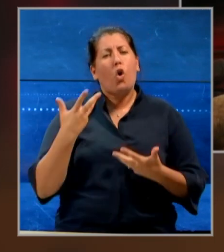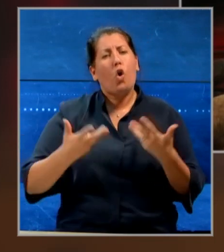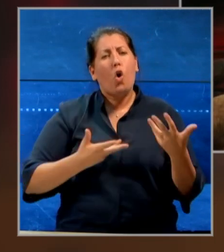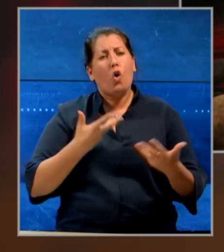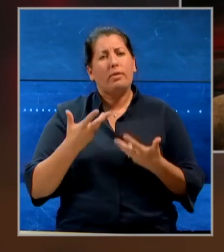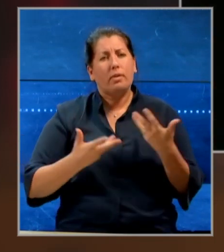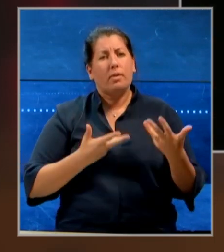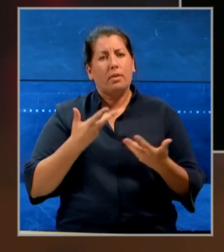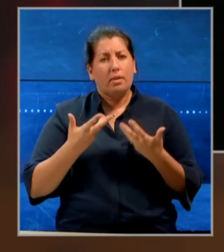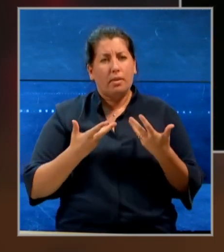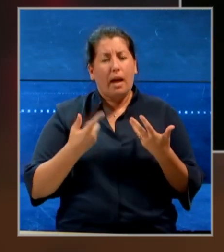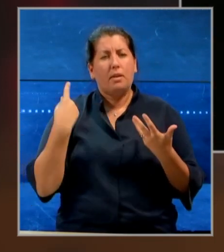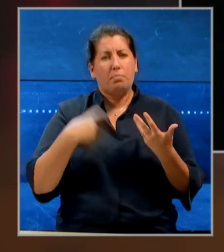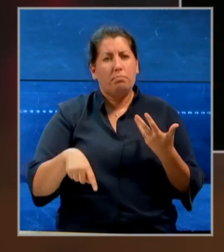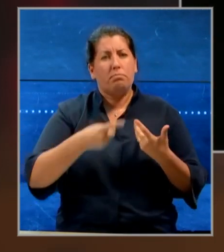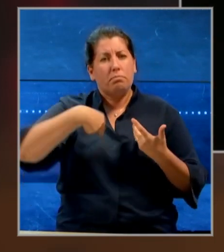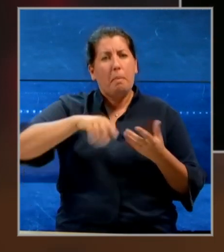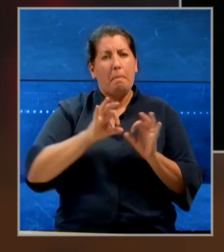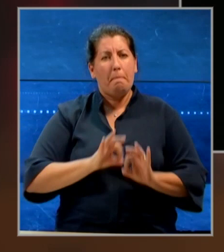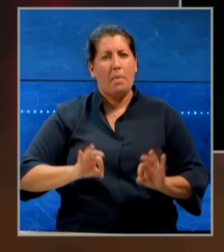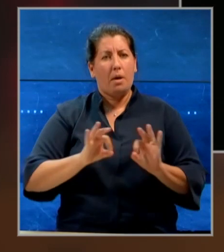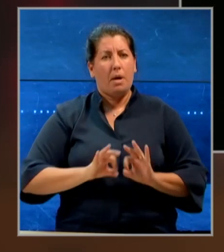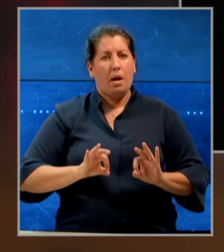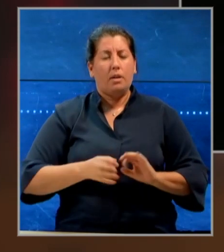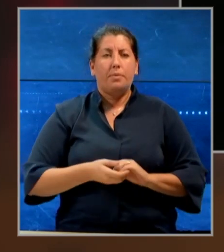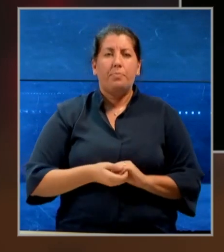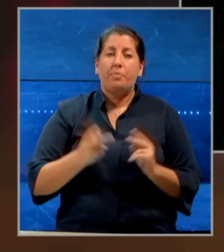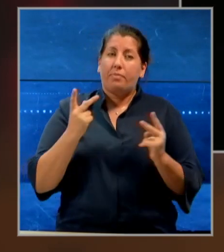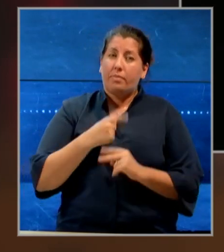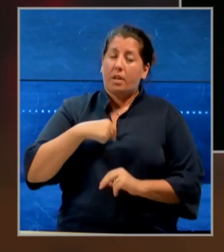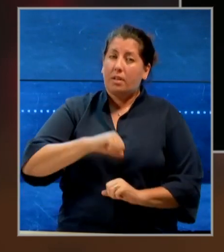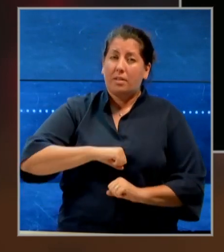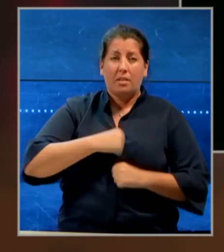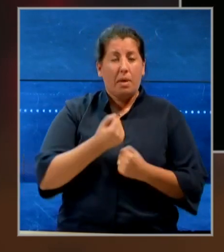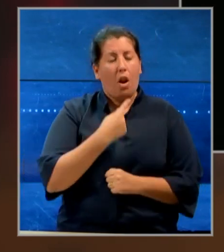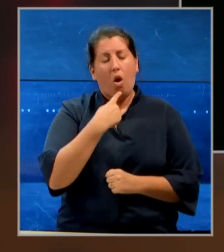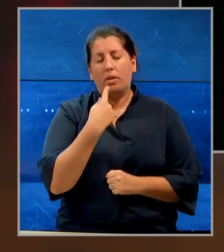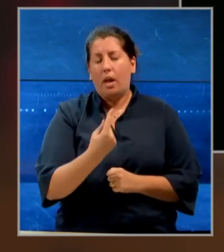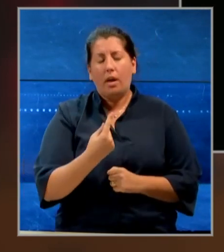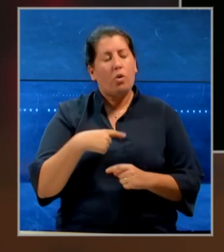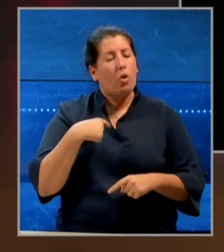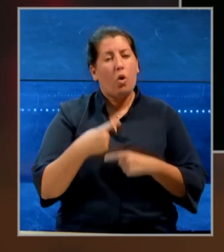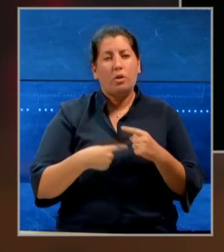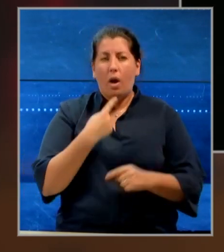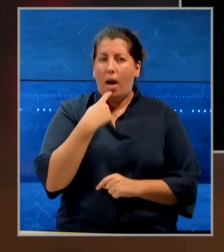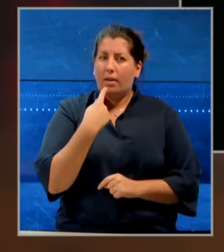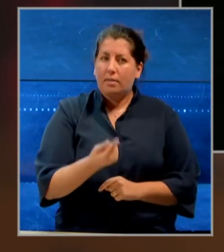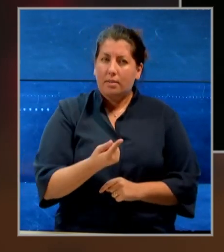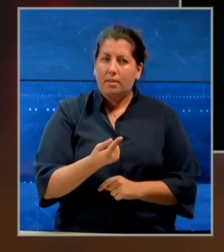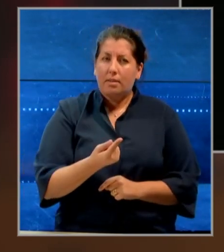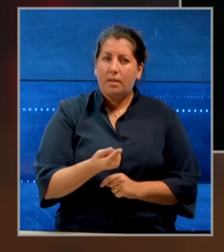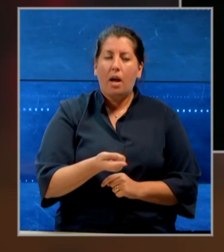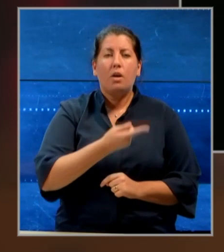siamo riusciti ad allestire. Ecco, la cosa che mi dispiace, lo ribadisco e lo continuo a dire, è che siamo arrivati